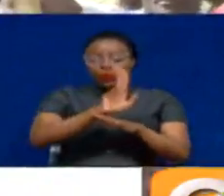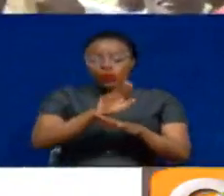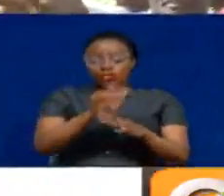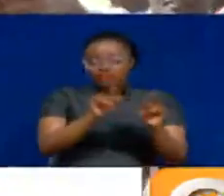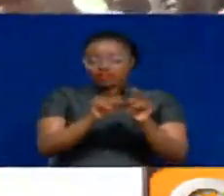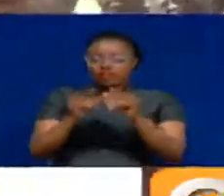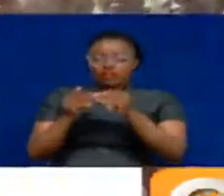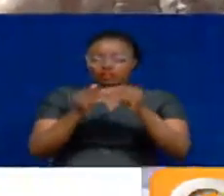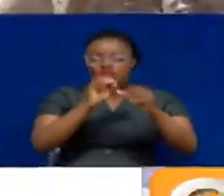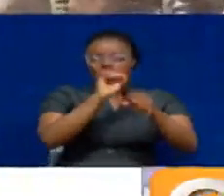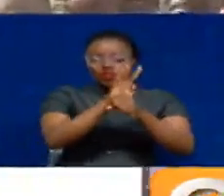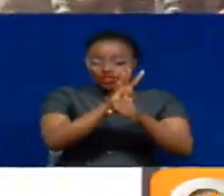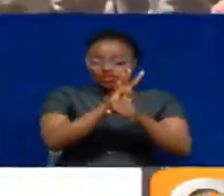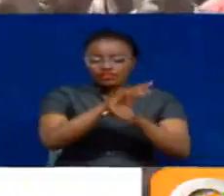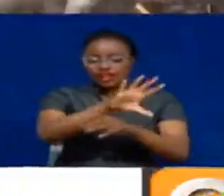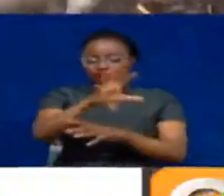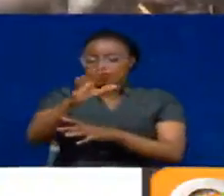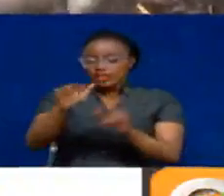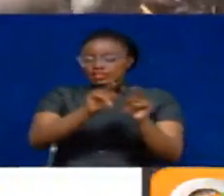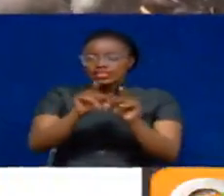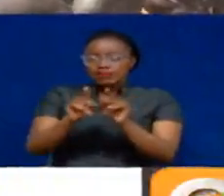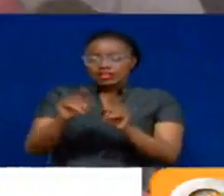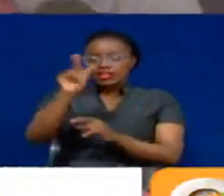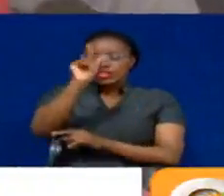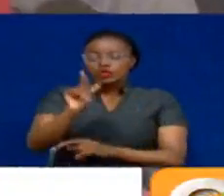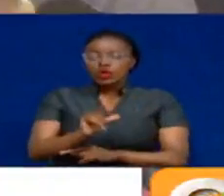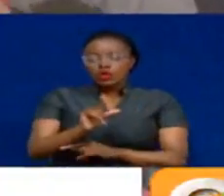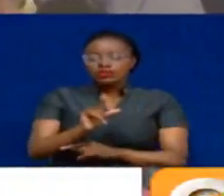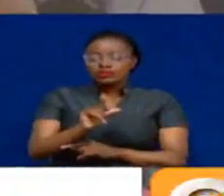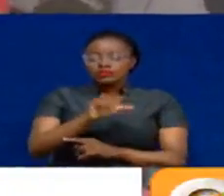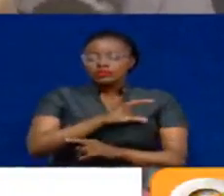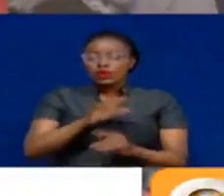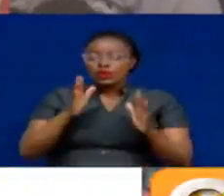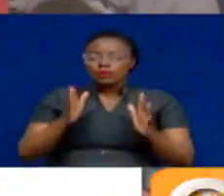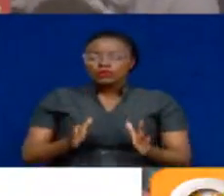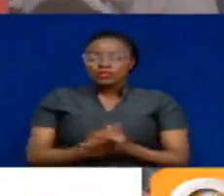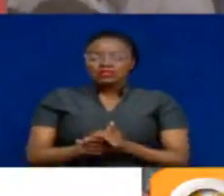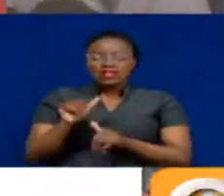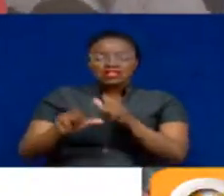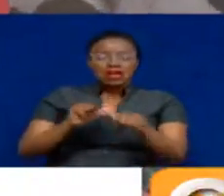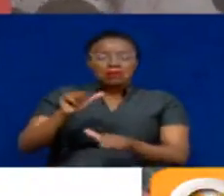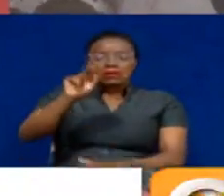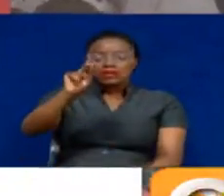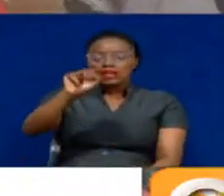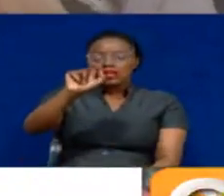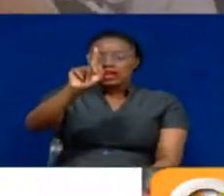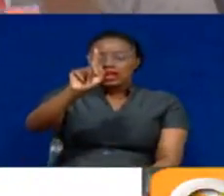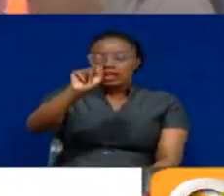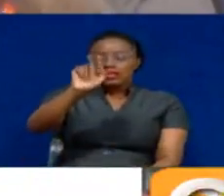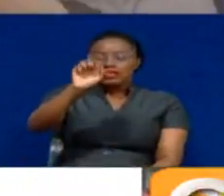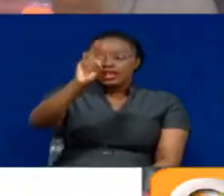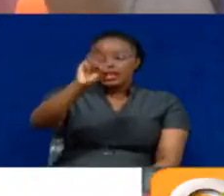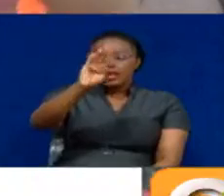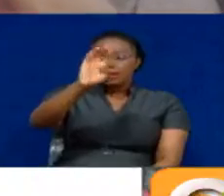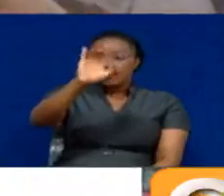ya kuongoza kaunti 14 kama mshirikishi wa bonde la ufa. Haitakuwa about Natembeya anymore.